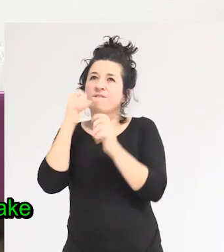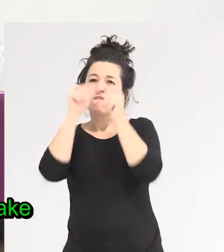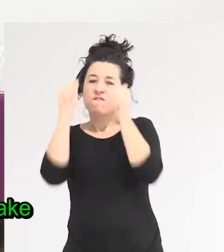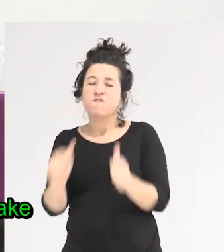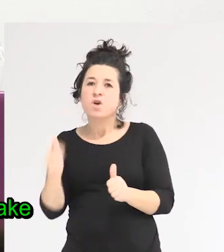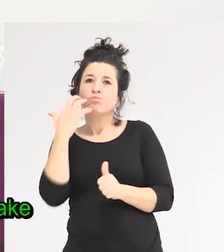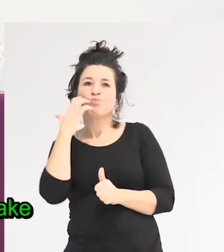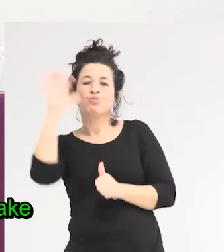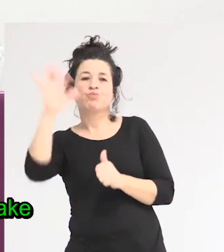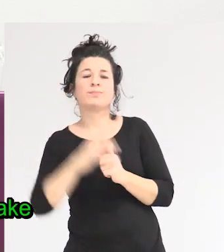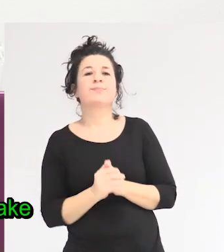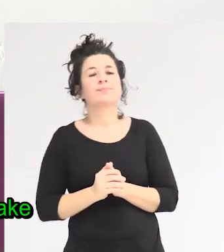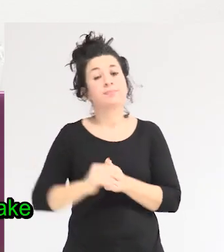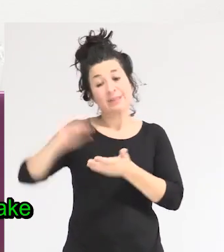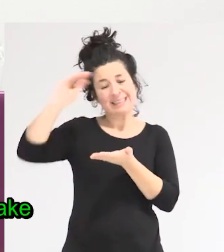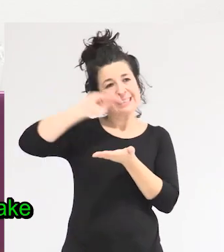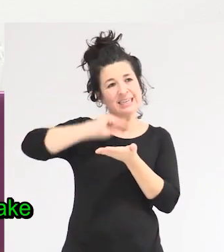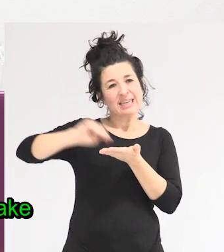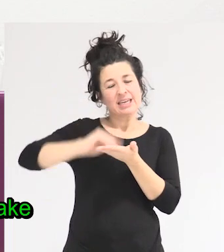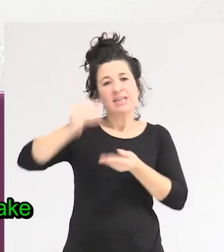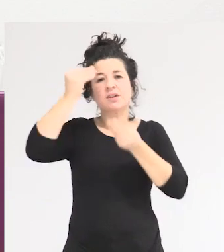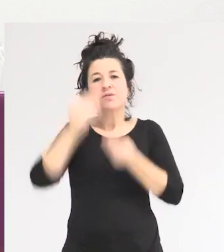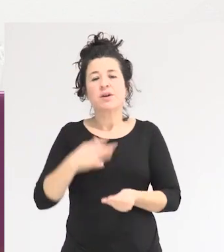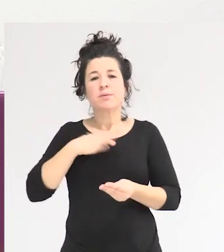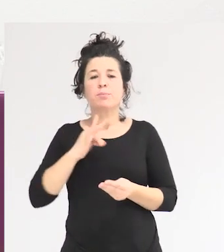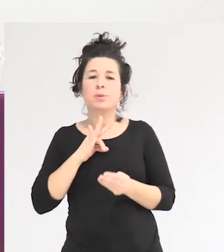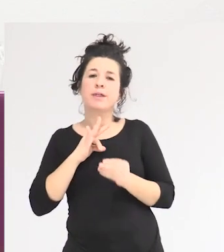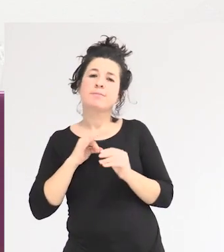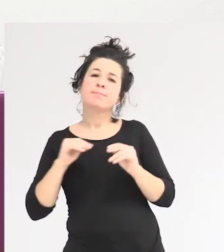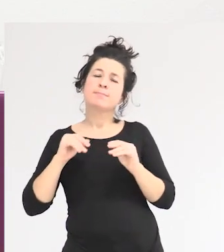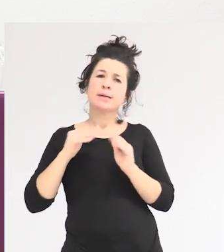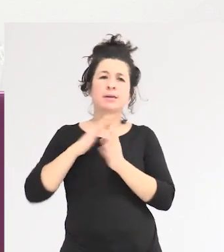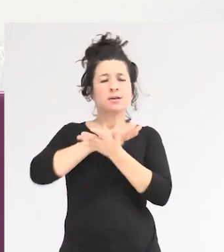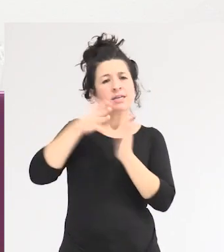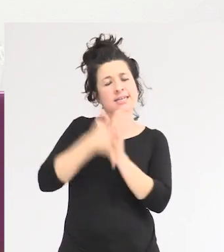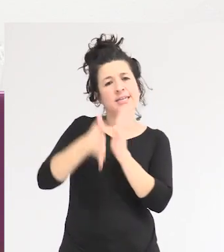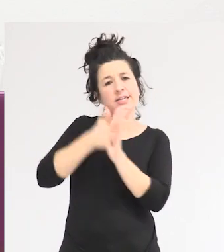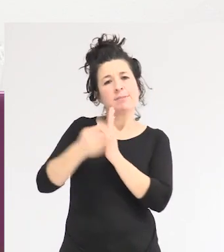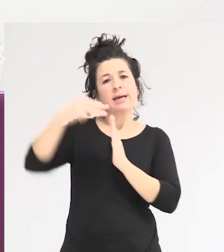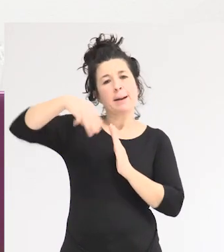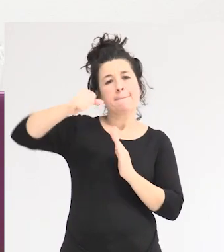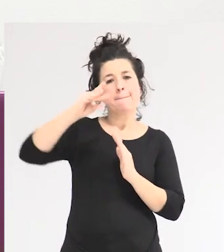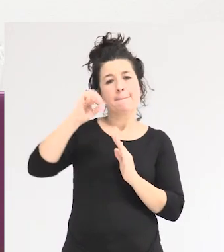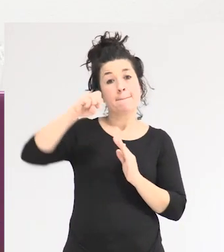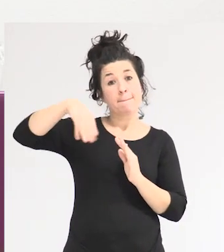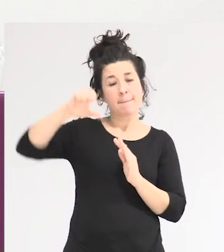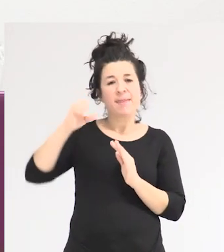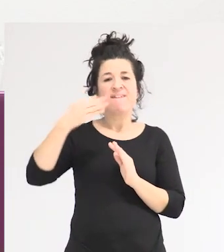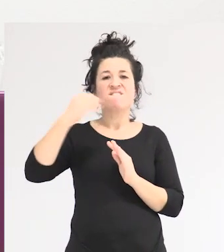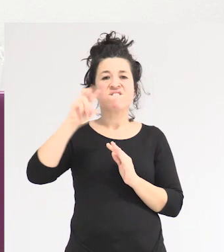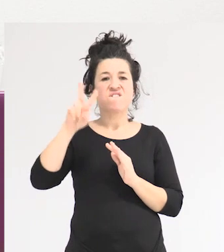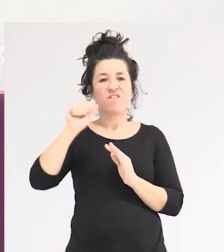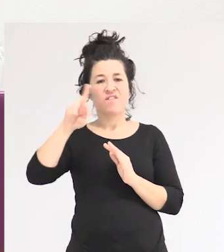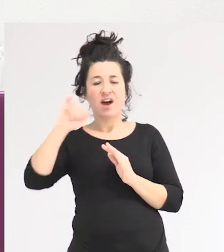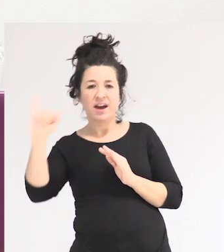Idazle onak Madame Bovary komentatu dezake genero ikuspegi batetik. Azalduz, zergatik, haren desio sexuala eta amatasun instintu